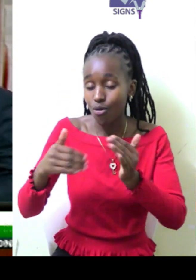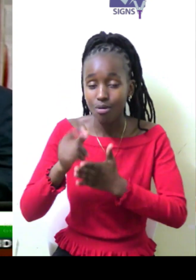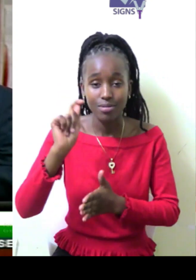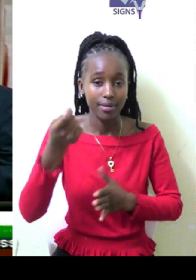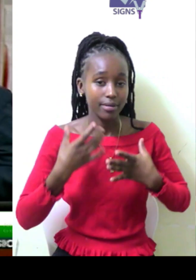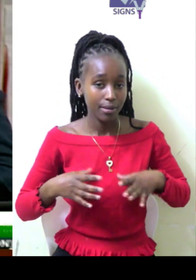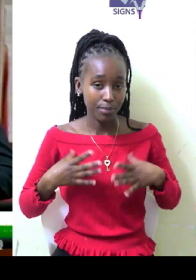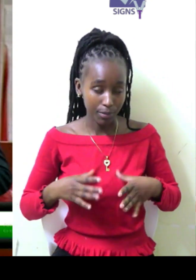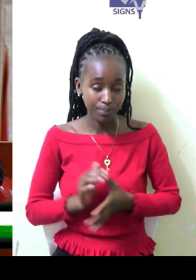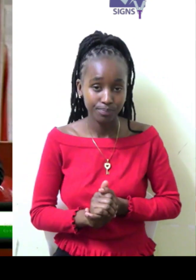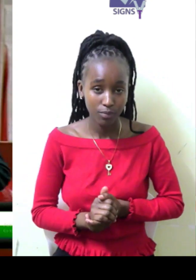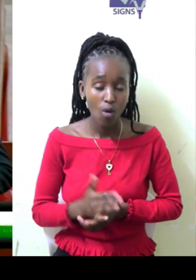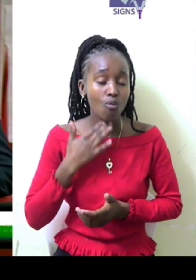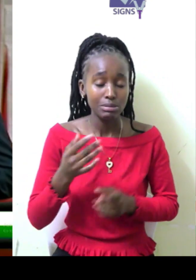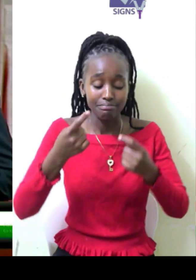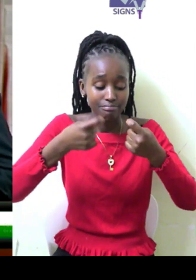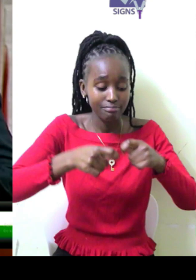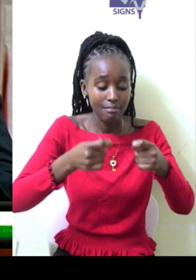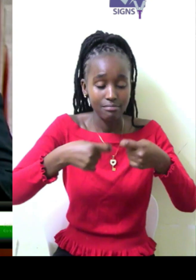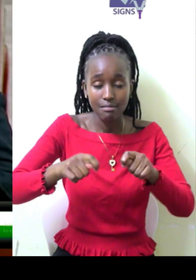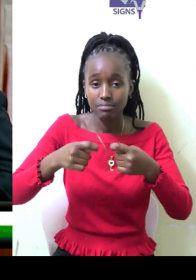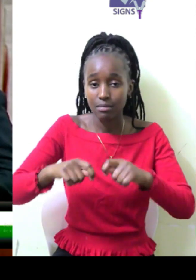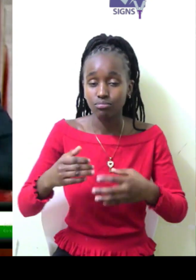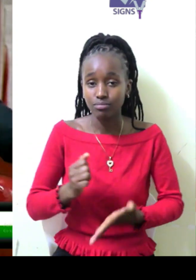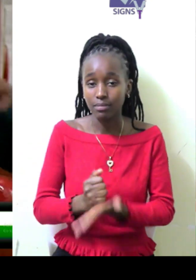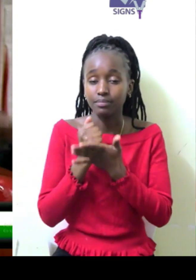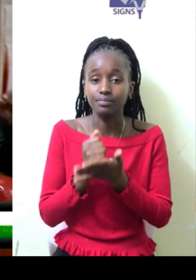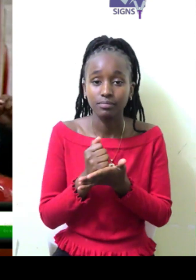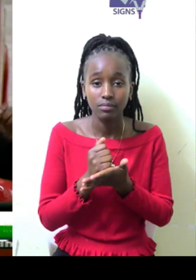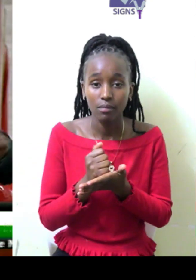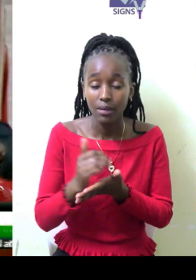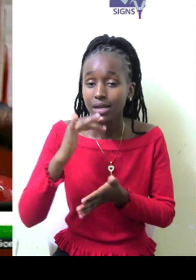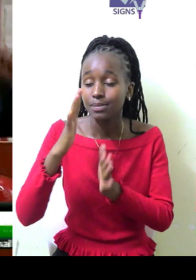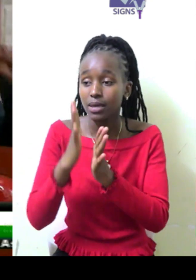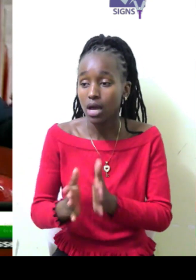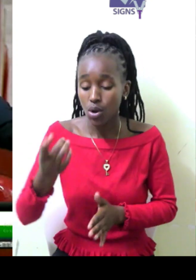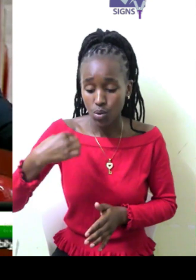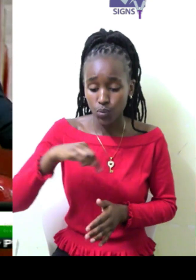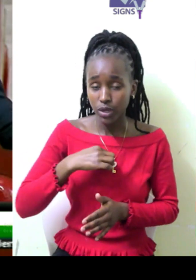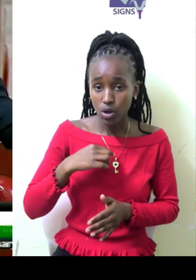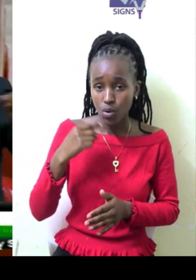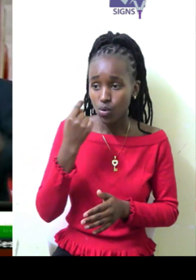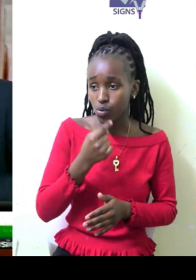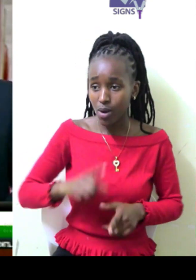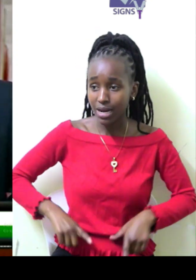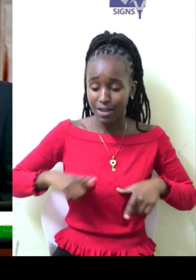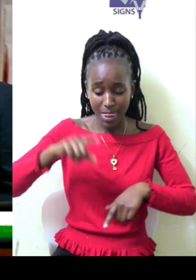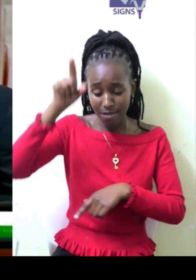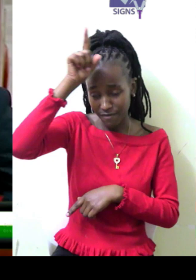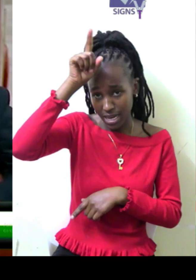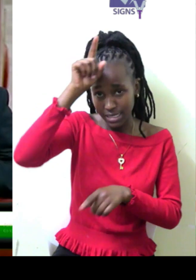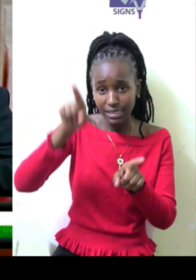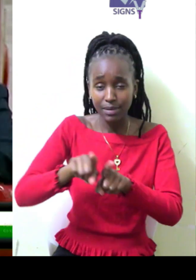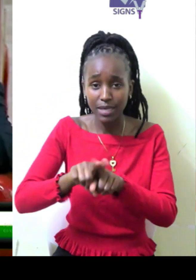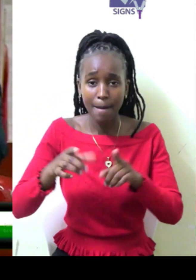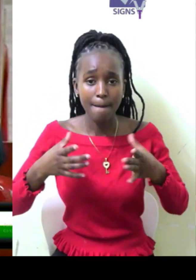ili aweze kupata nafuu. Bwana Spika, sisi ambao tuko mashinani, hata wale wabunge ambao kwa serikali, imekuwa